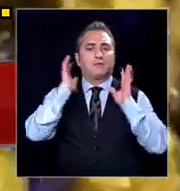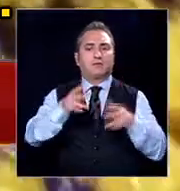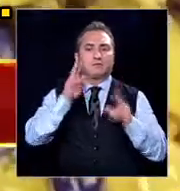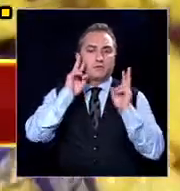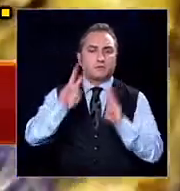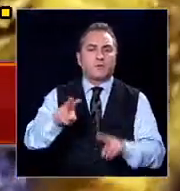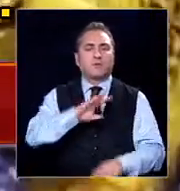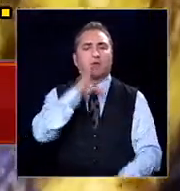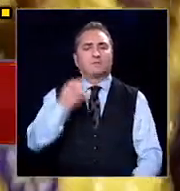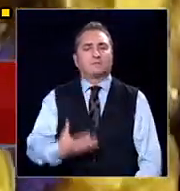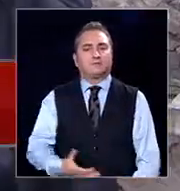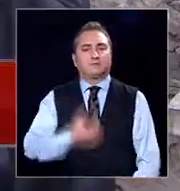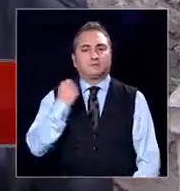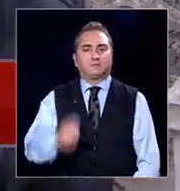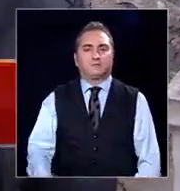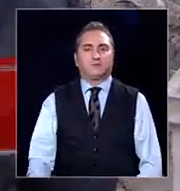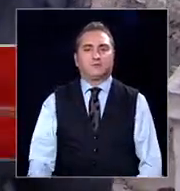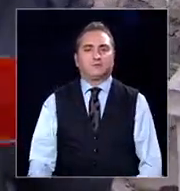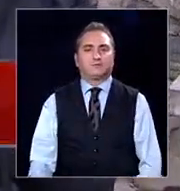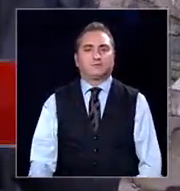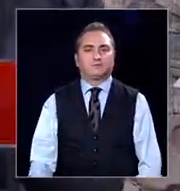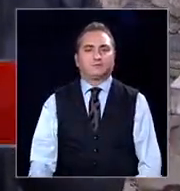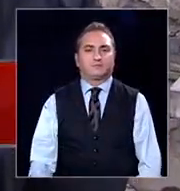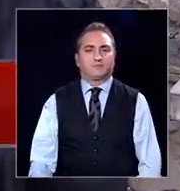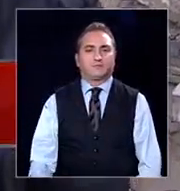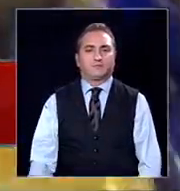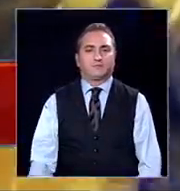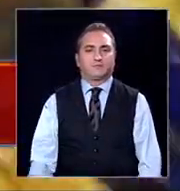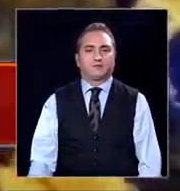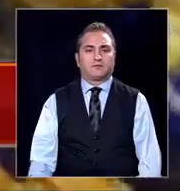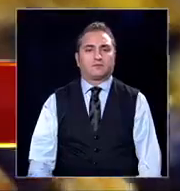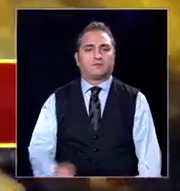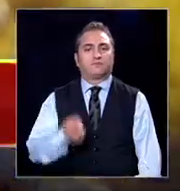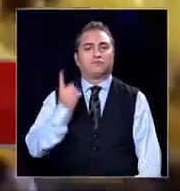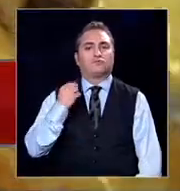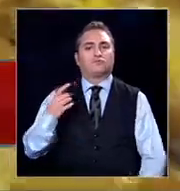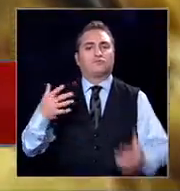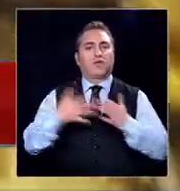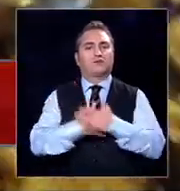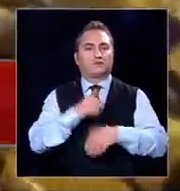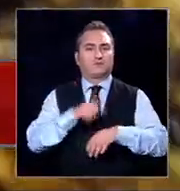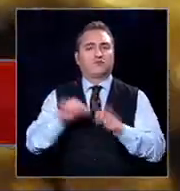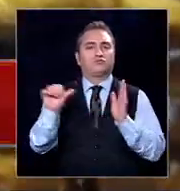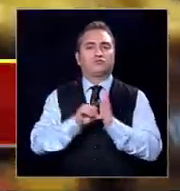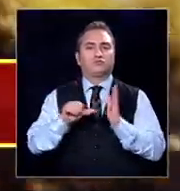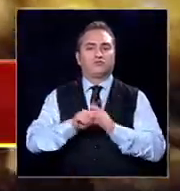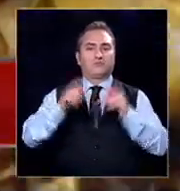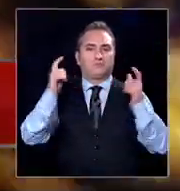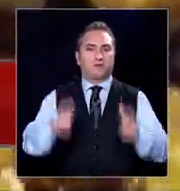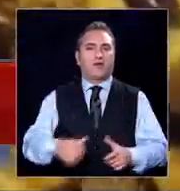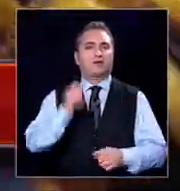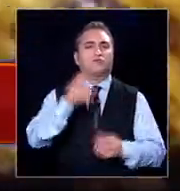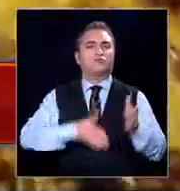Yazık yani. Ekmek çöp atılmamalı. En azından garibenler versinler yani. Yazık. Dün akşam saatleriydi. Şişli'deki mahallede